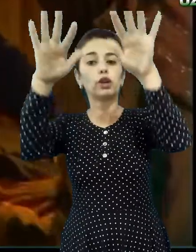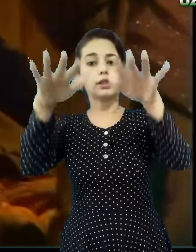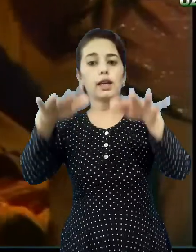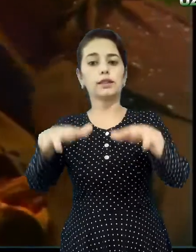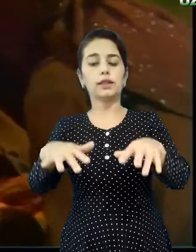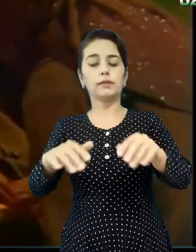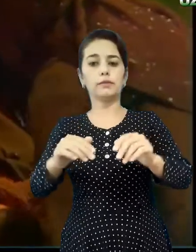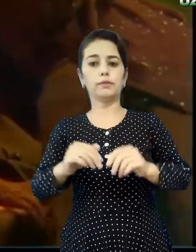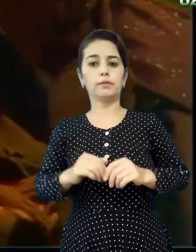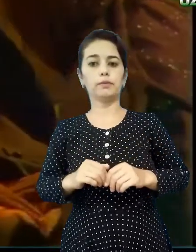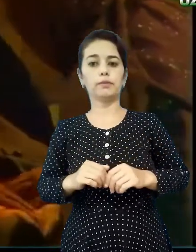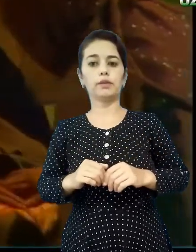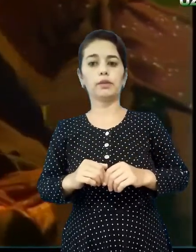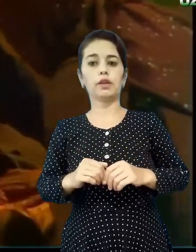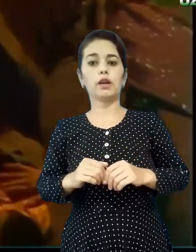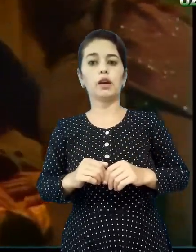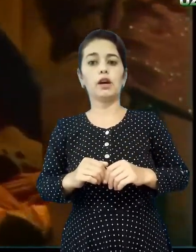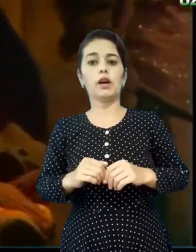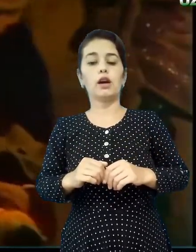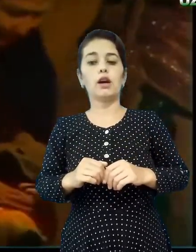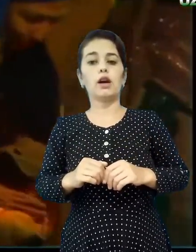Qor yog'ayotganda.